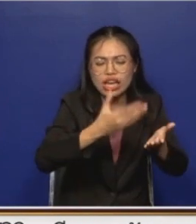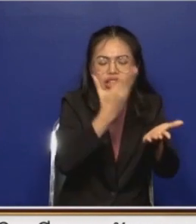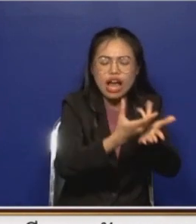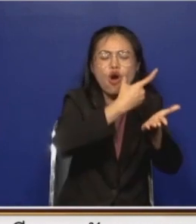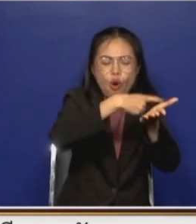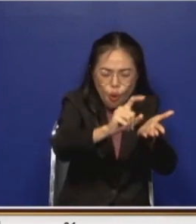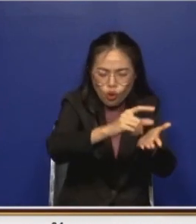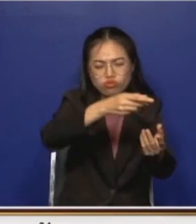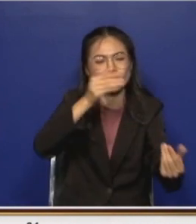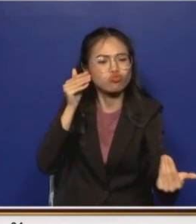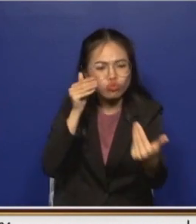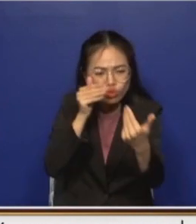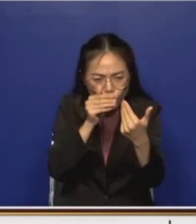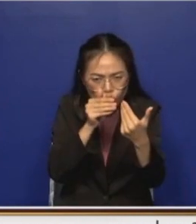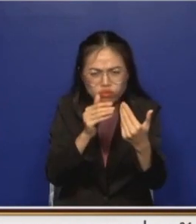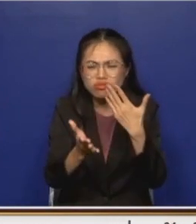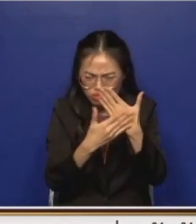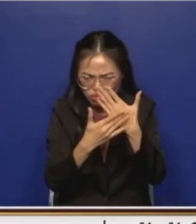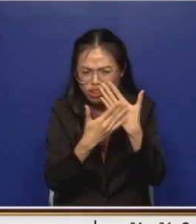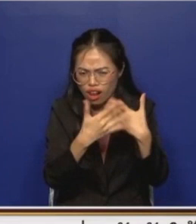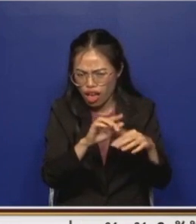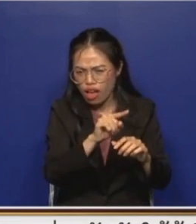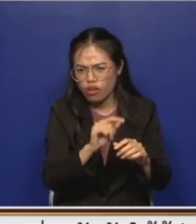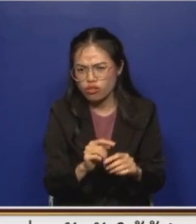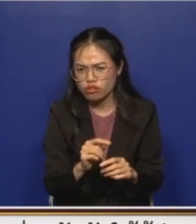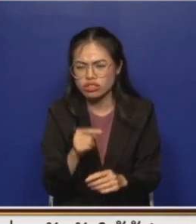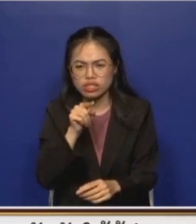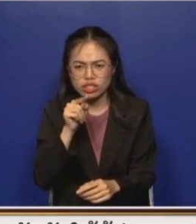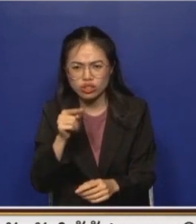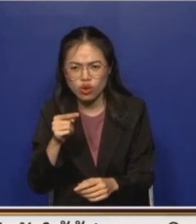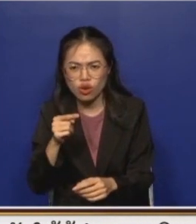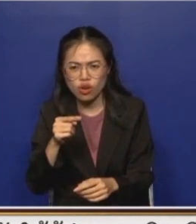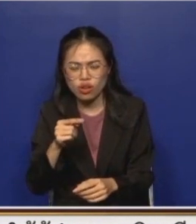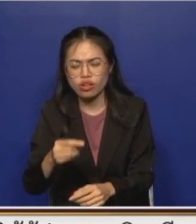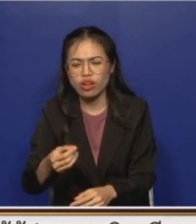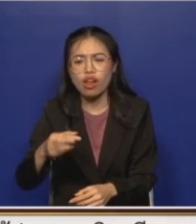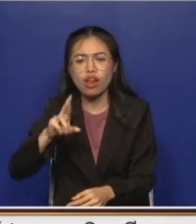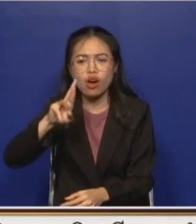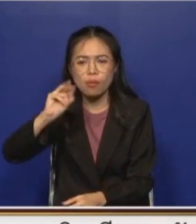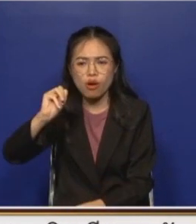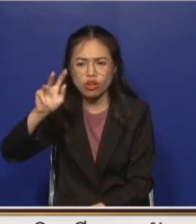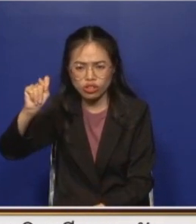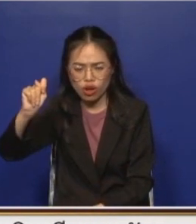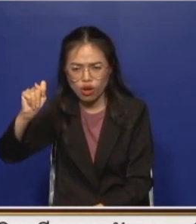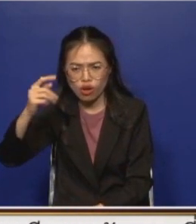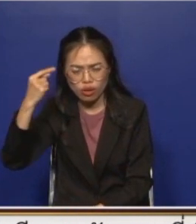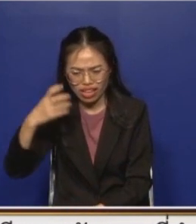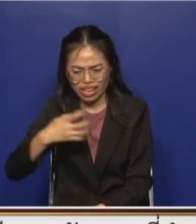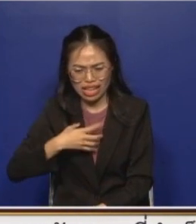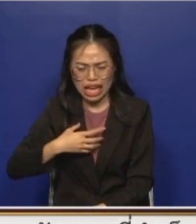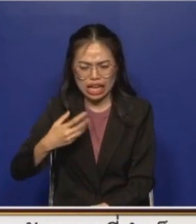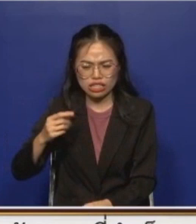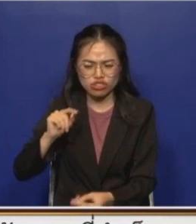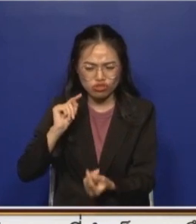แล้วทำไมจะต้องไปทำพิธีให้มันลึกล้ำไฮเทคอะไรนักหนาฮะแล้วตาเรื่องการค้าพื้น